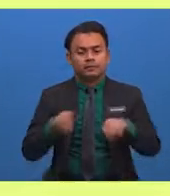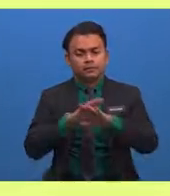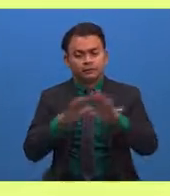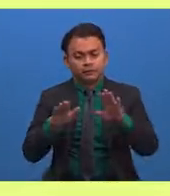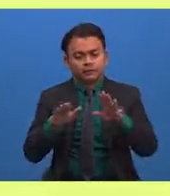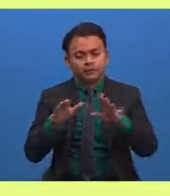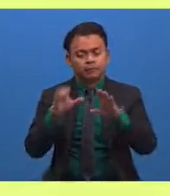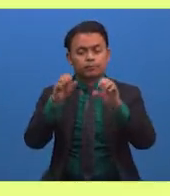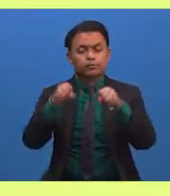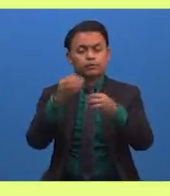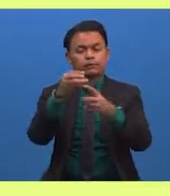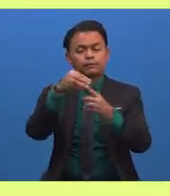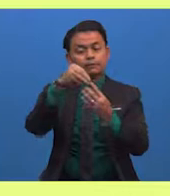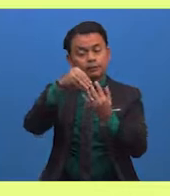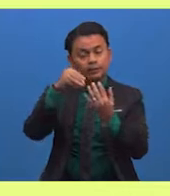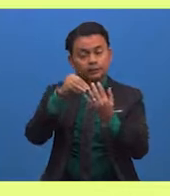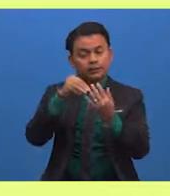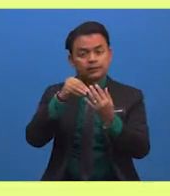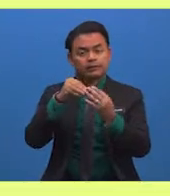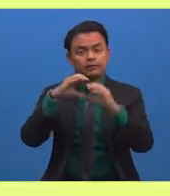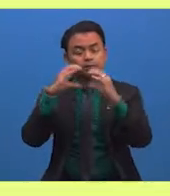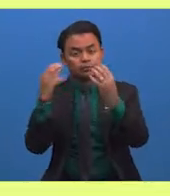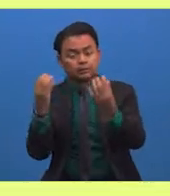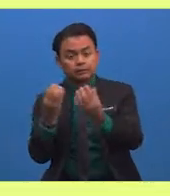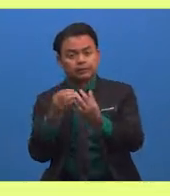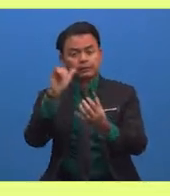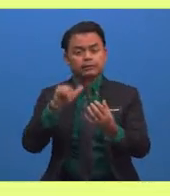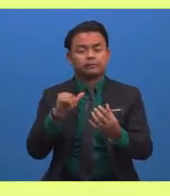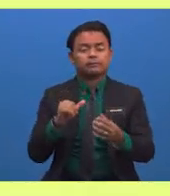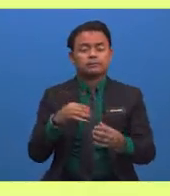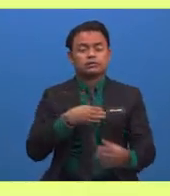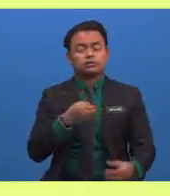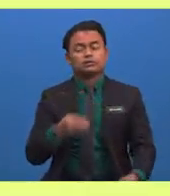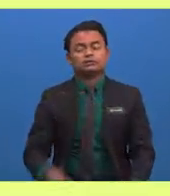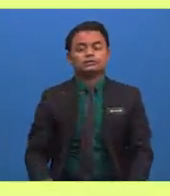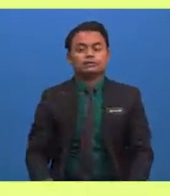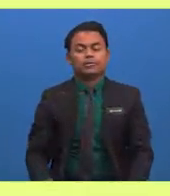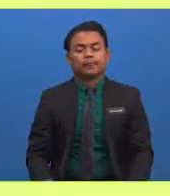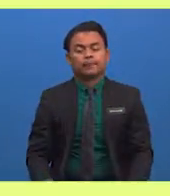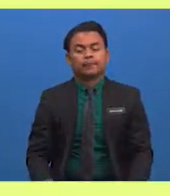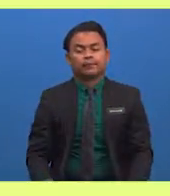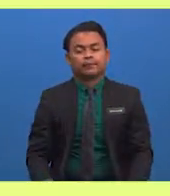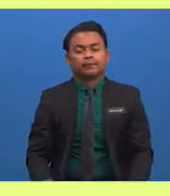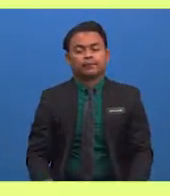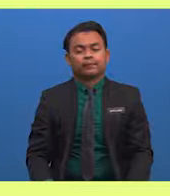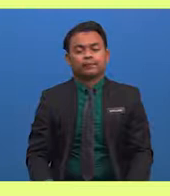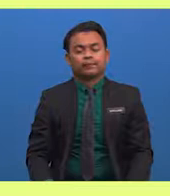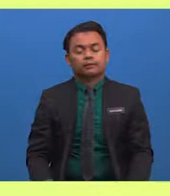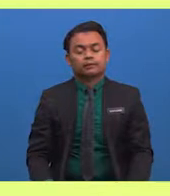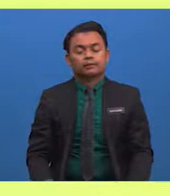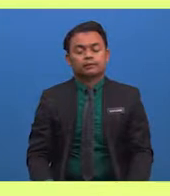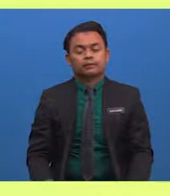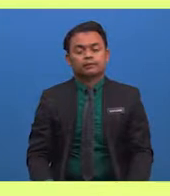yang mereka suka. Sebaliknya, keupayaan mereka akan dinilai terlebih dahulu sebelum dimasukkan